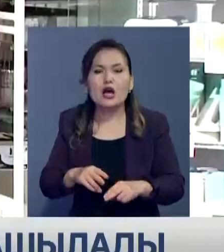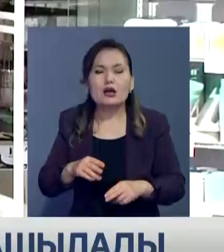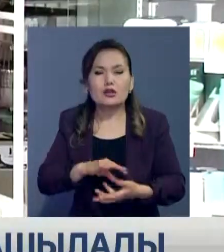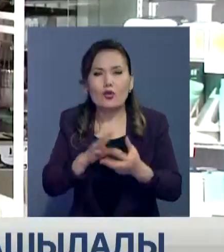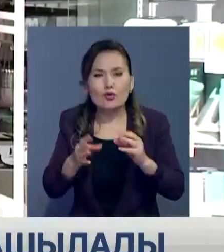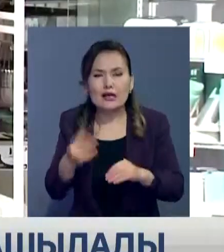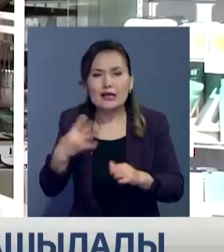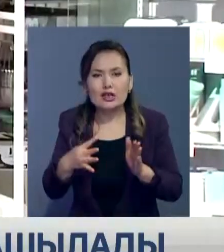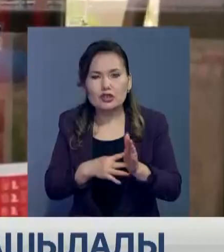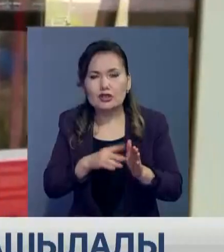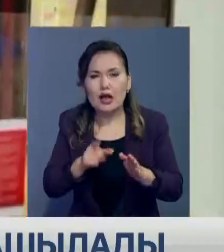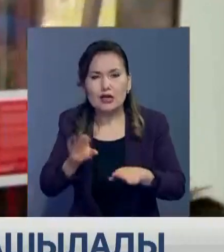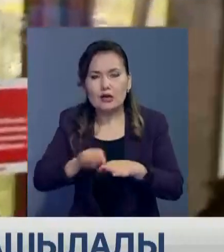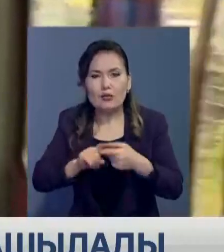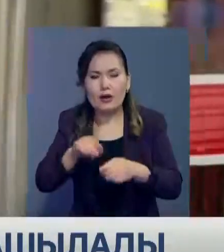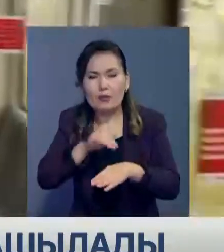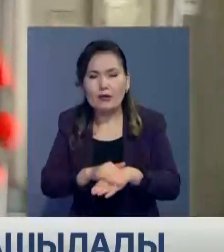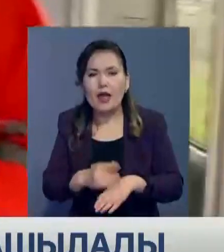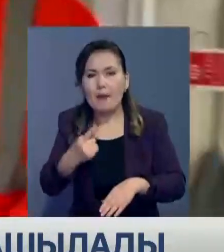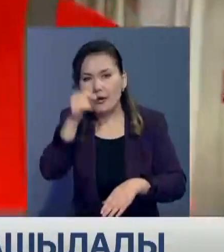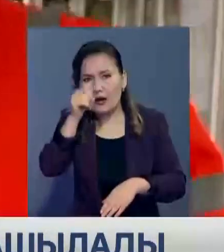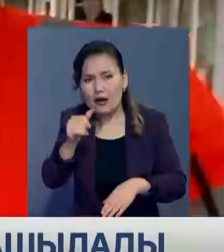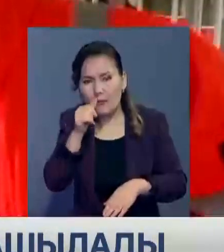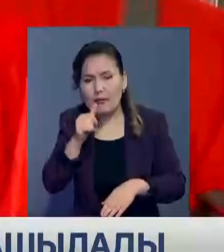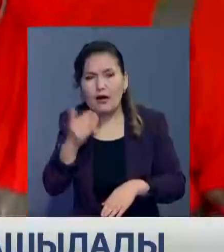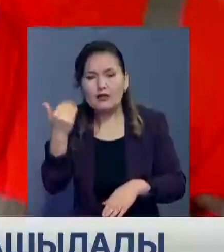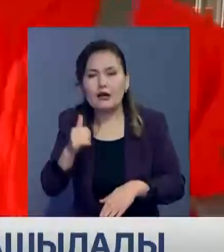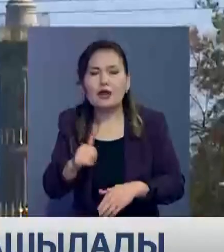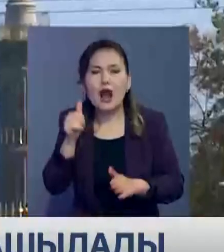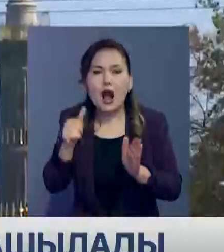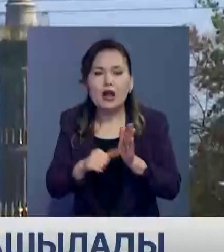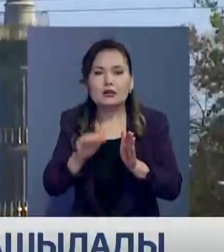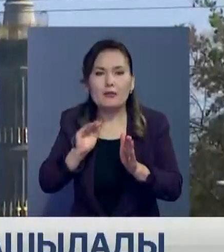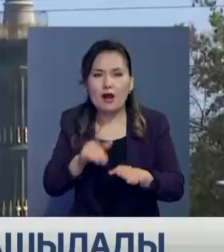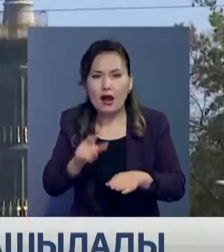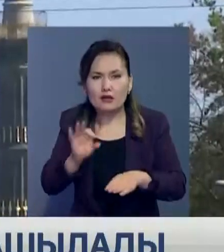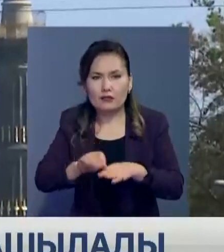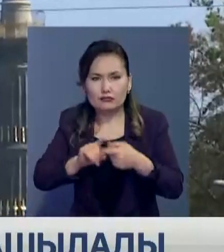науқас анықталды. Салыстырып көрсек, осыдан бір ай бұрын күніне 6000 науқас тіркелетін.